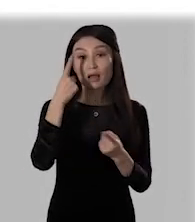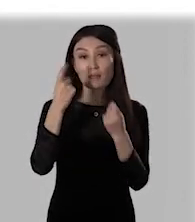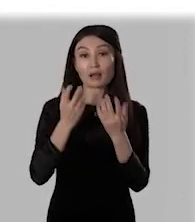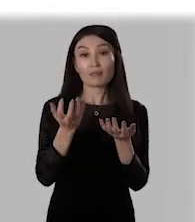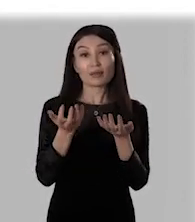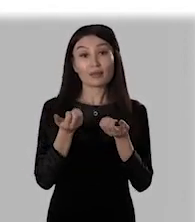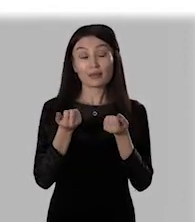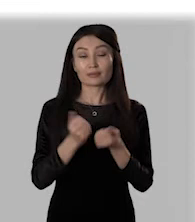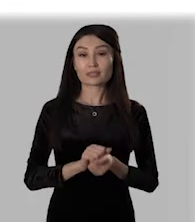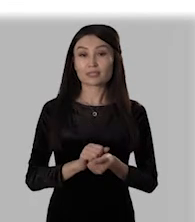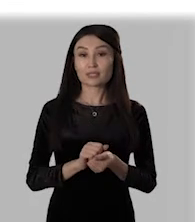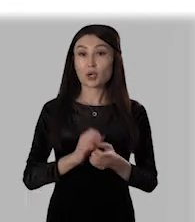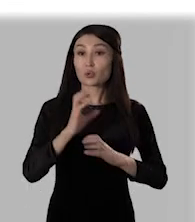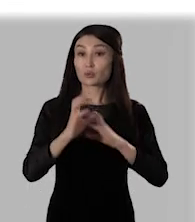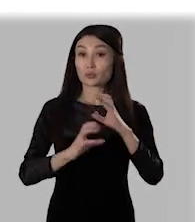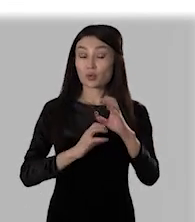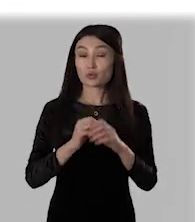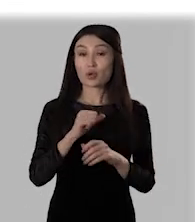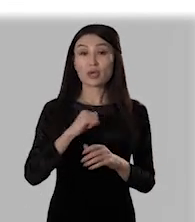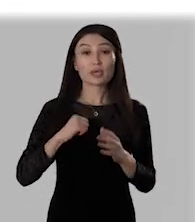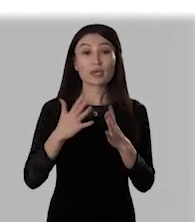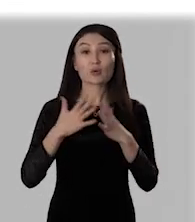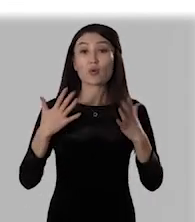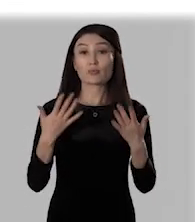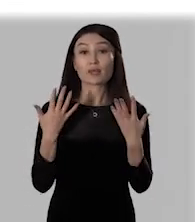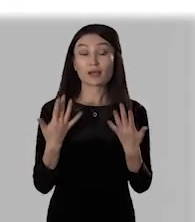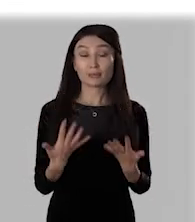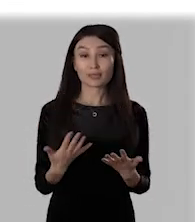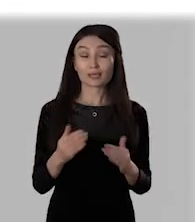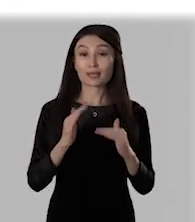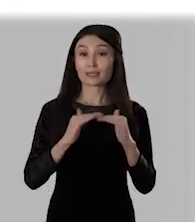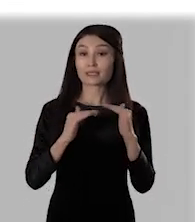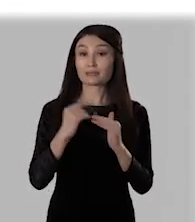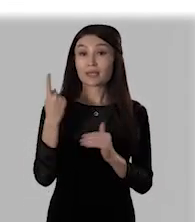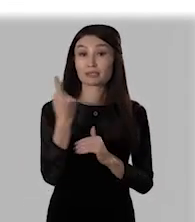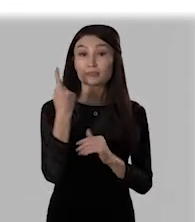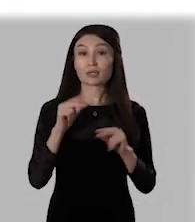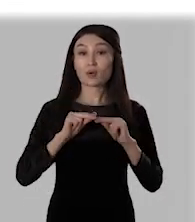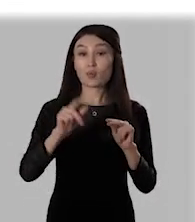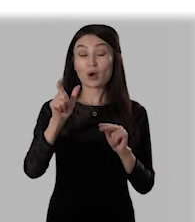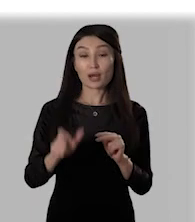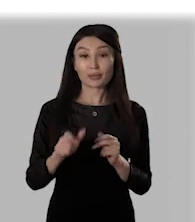маалымат алабыз. Дүйнөдө эң көп талап кылынган кесиптердин бири мугалим.